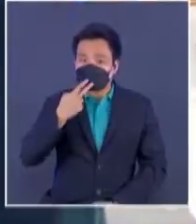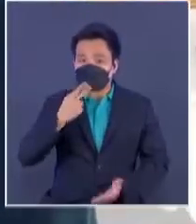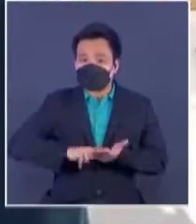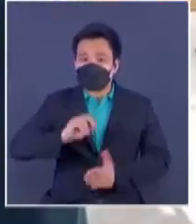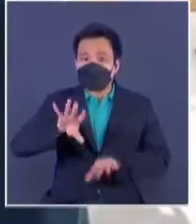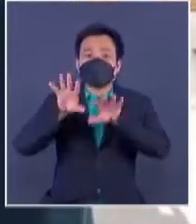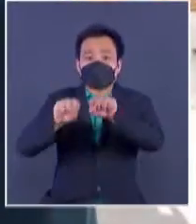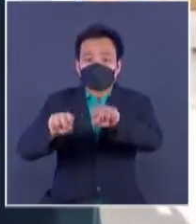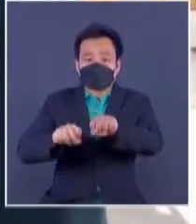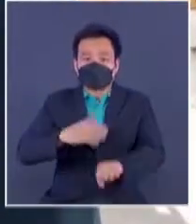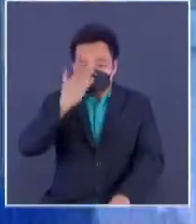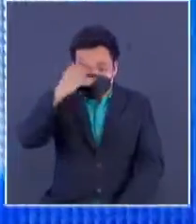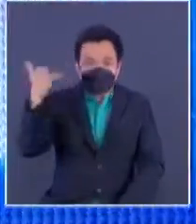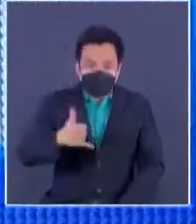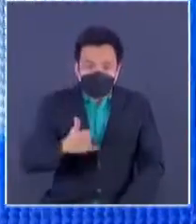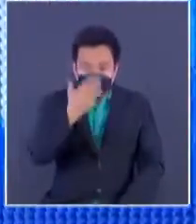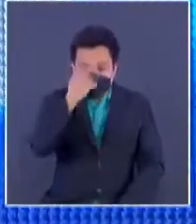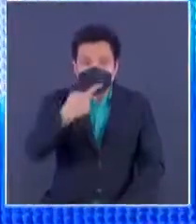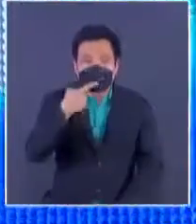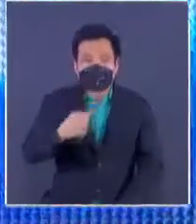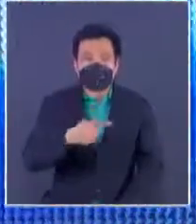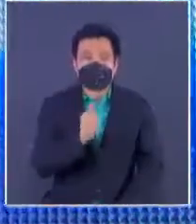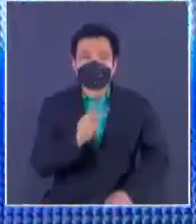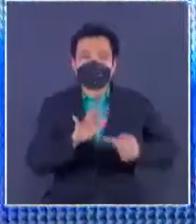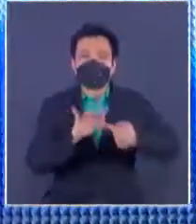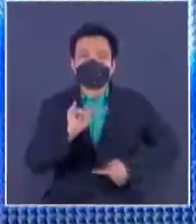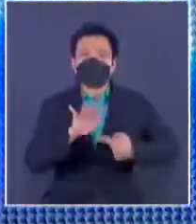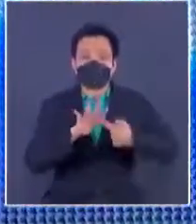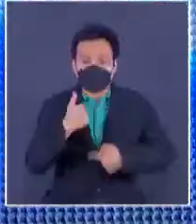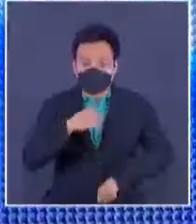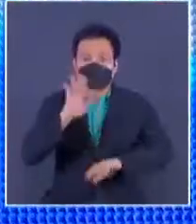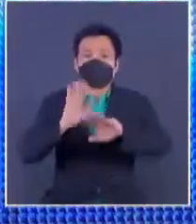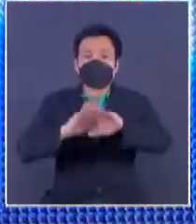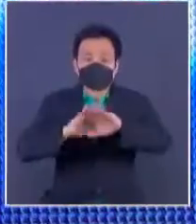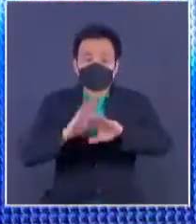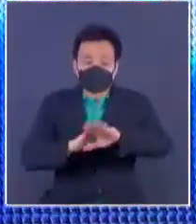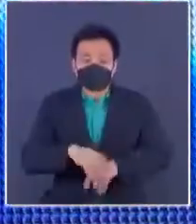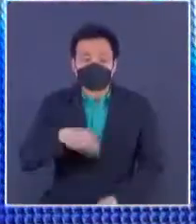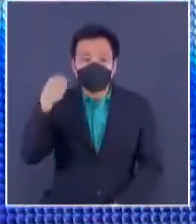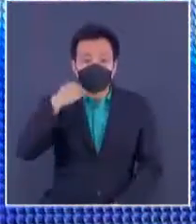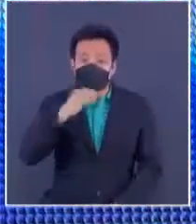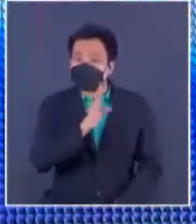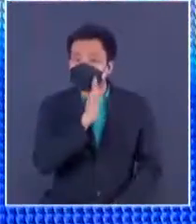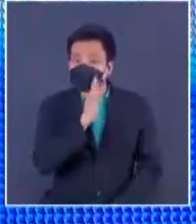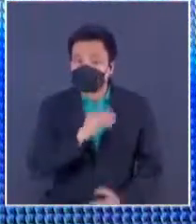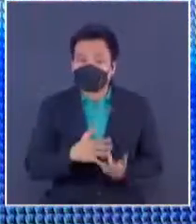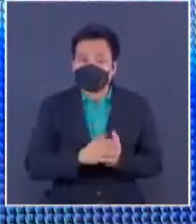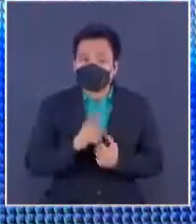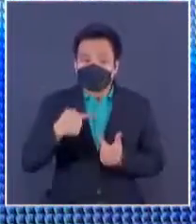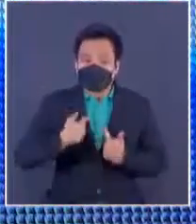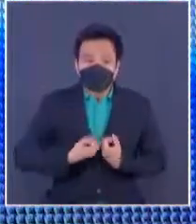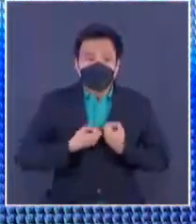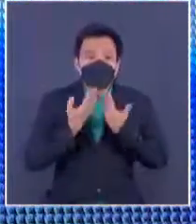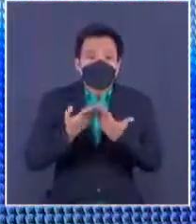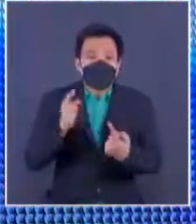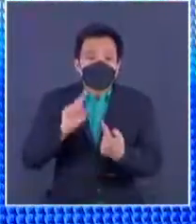ก็ต้องมาเพราะเราฟ้องเป็นคดีอาญานะครับ ก็ขอให้เรื่องนี้เป็นอุทาหรณ์นะคะคุณผู้ชมเตือนกันอยู่เสมอค่ะว่าถ้าเกิดเราจะแสดงความคิด